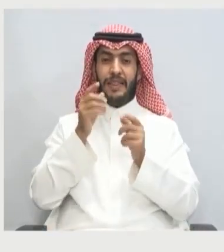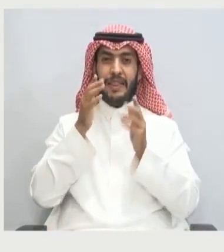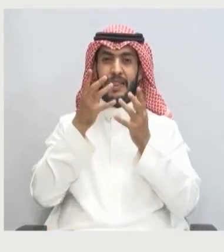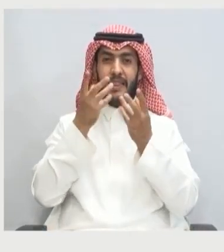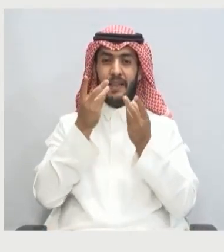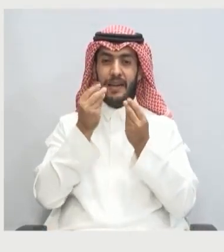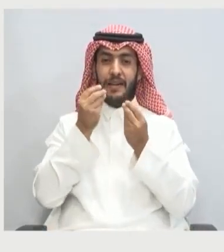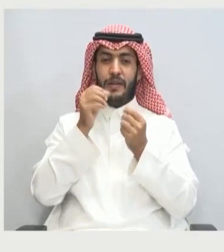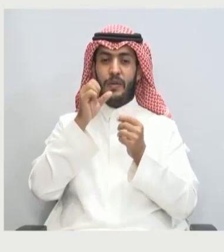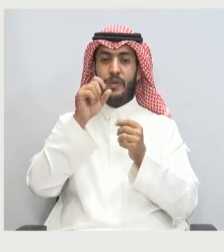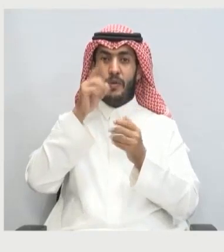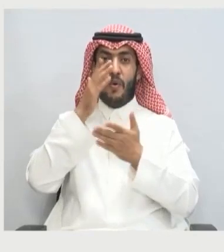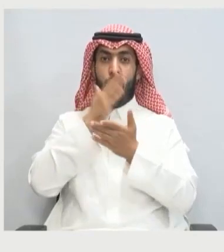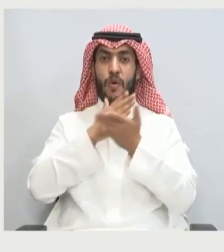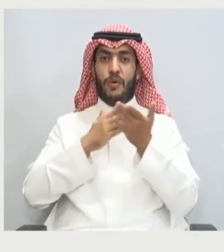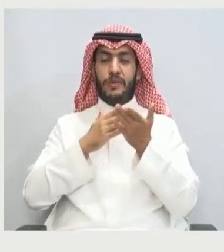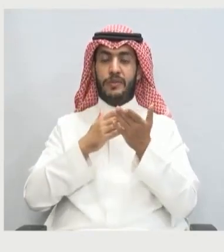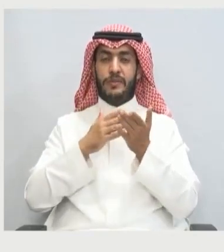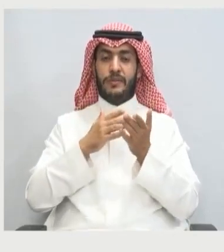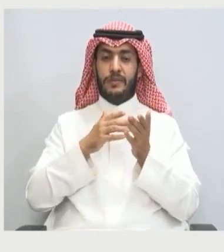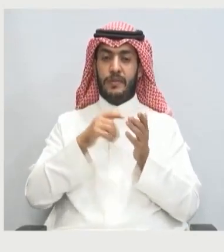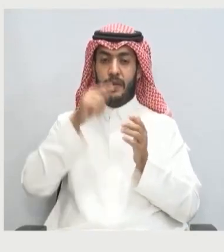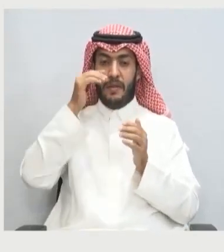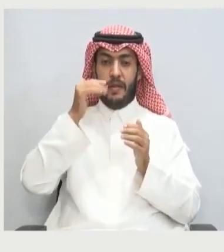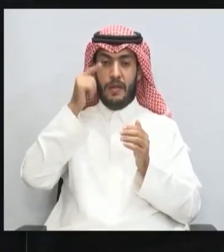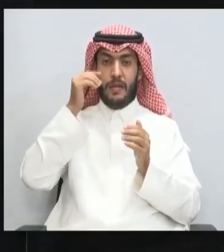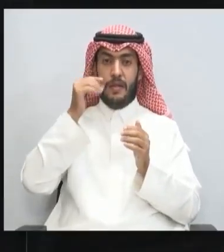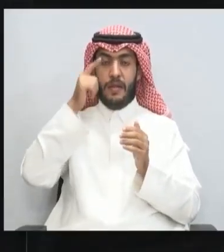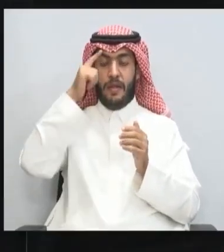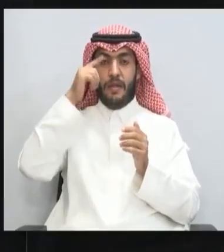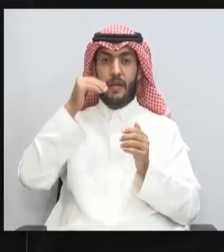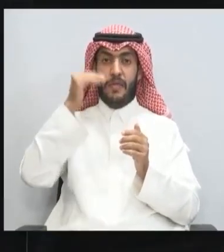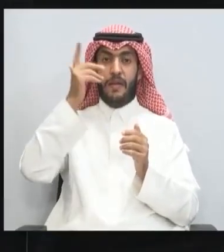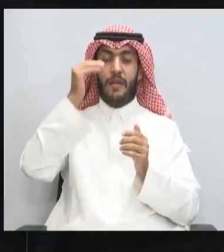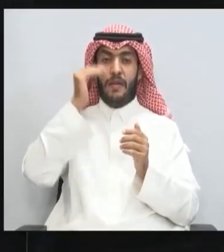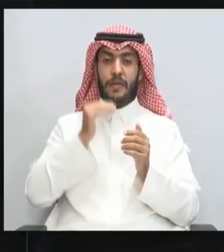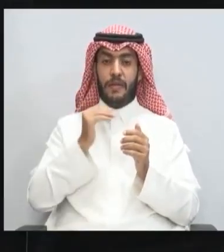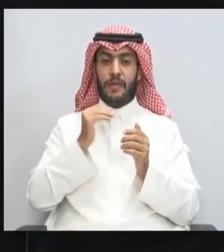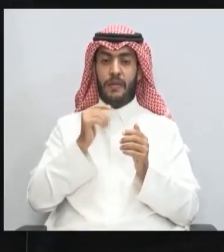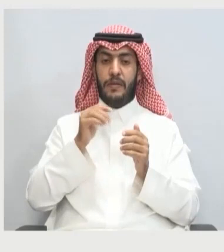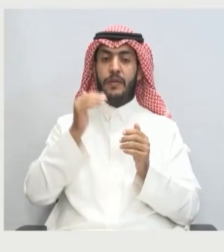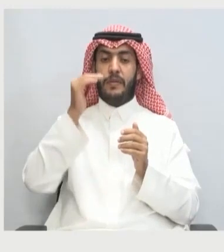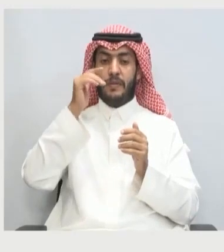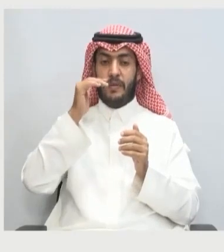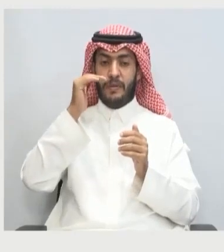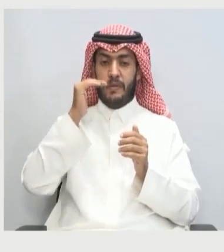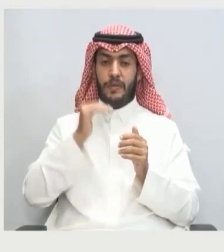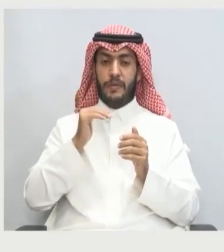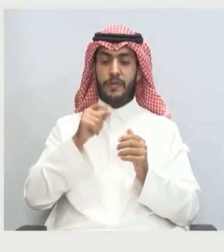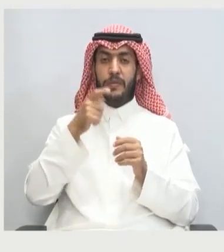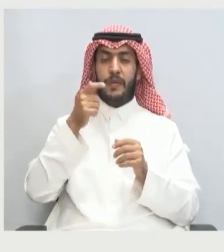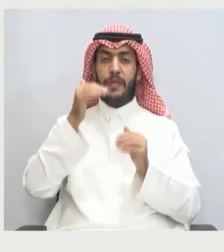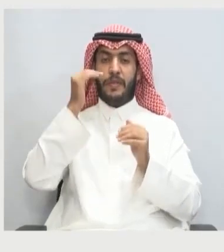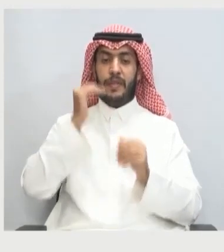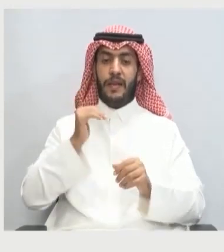ا2 الى النصف اذا ارتفع قلنا ارتفع طب اذا انخفض ايضا سينخفض ان النصف احسنتم اذا